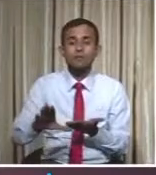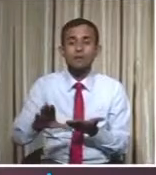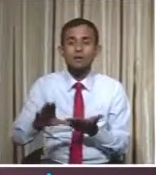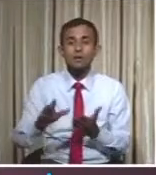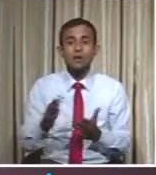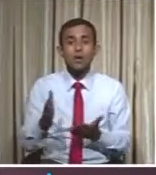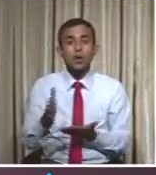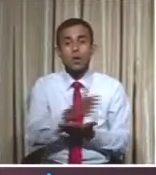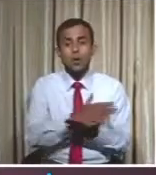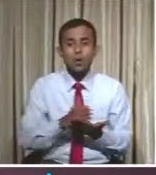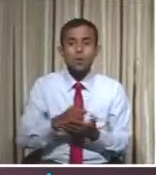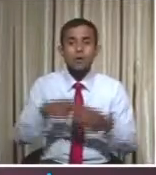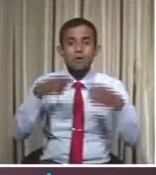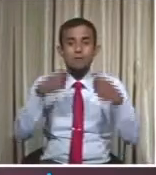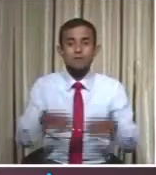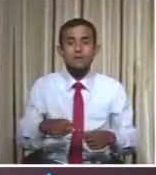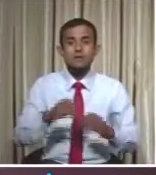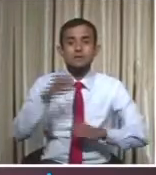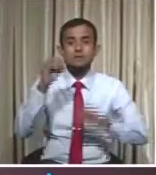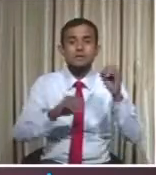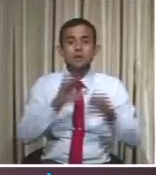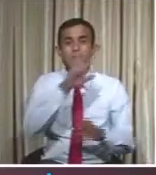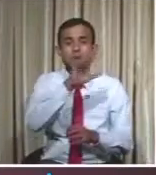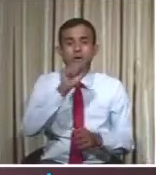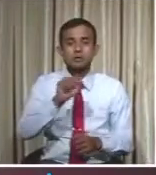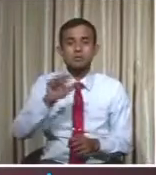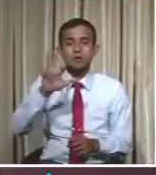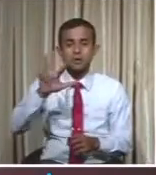මුළු වියදමෙම 5.9%.